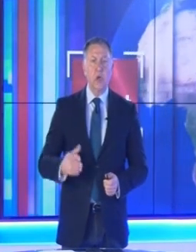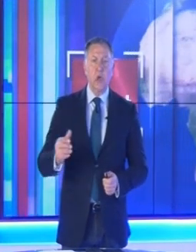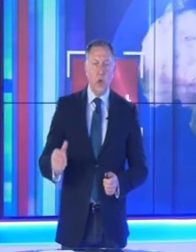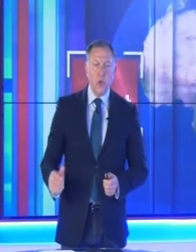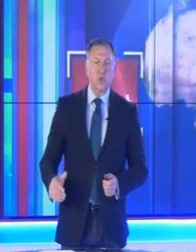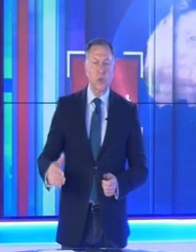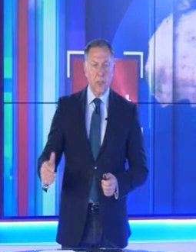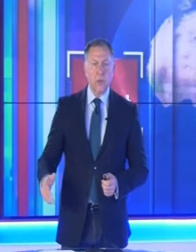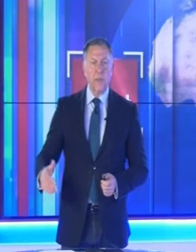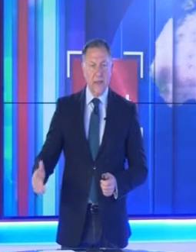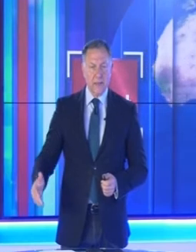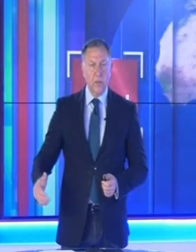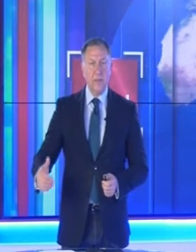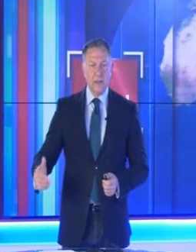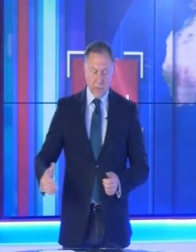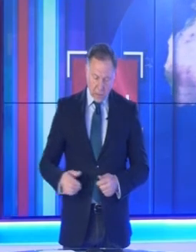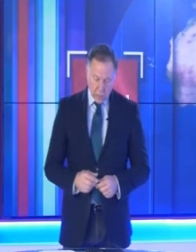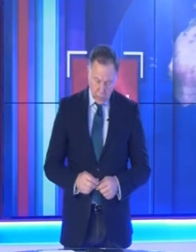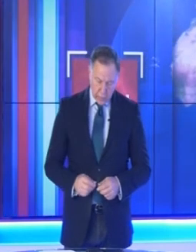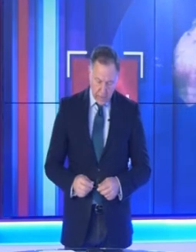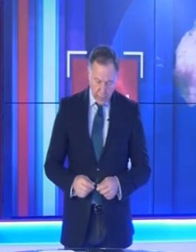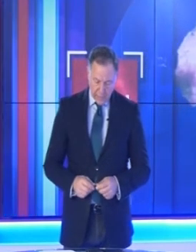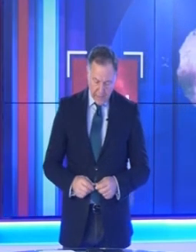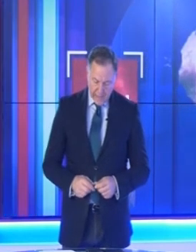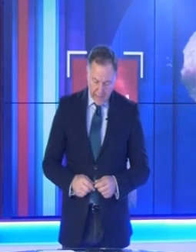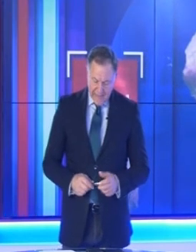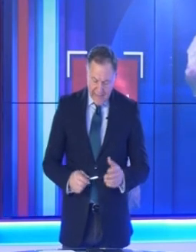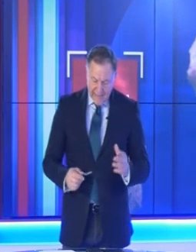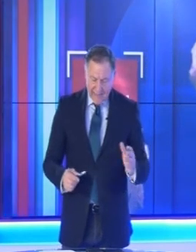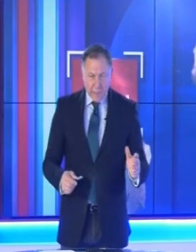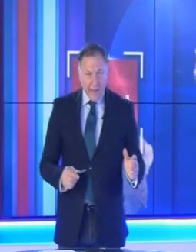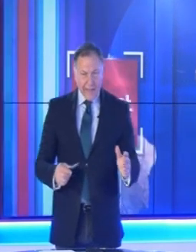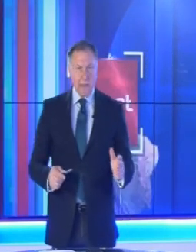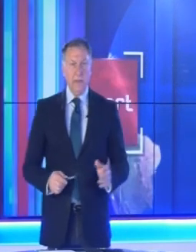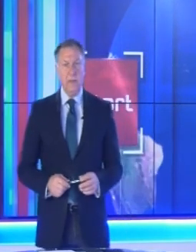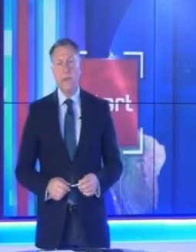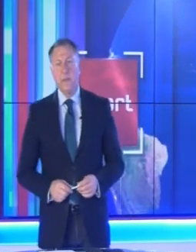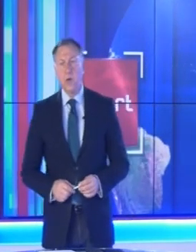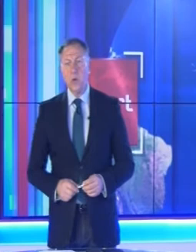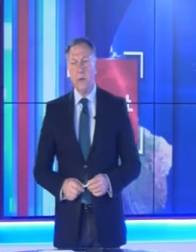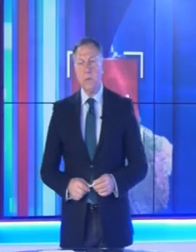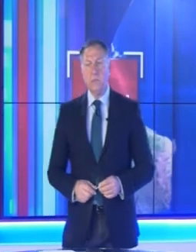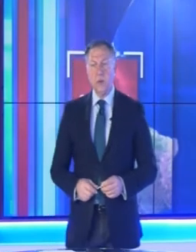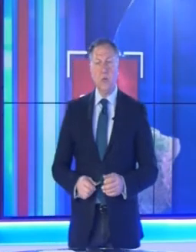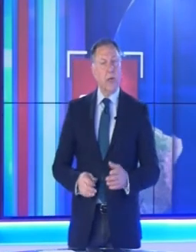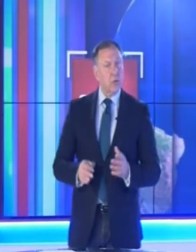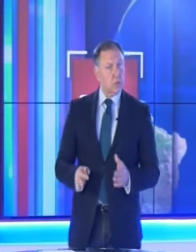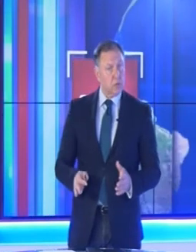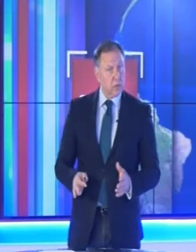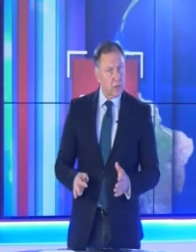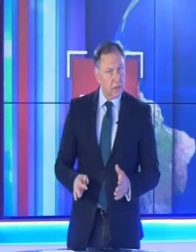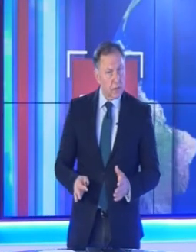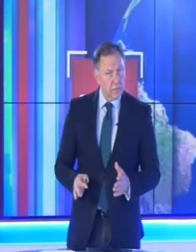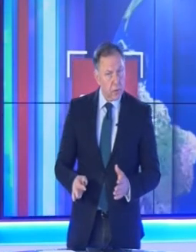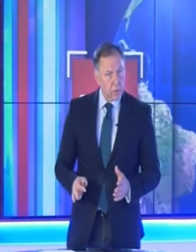εμβολιασμός όσο το δυνατόν μεγαλύτερων πληθυσμιακών ομάδων. Οι Ισπανοί, δηλαδή μια χώρα που έχει οργανώσει το